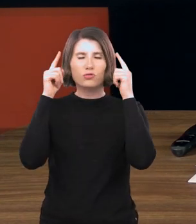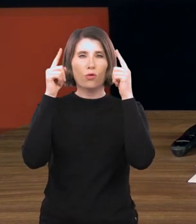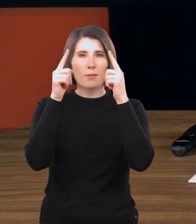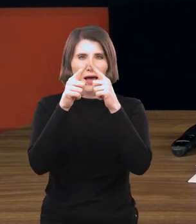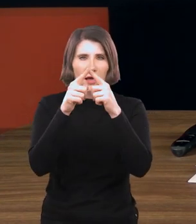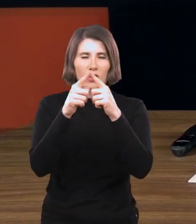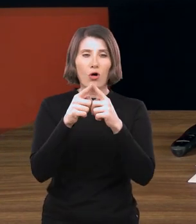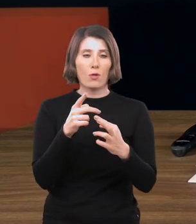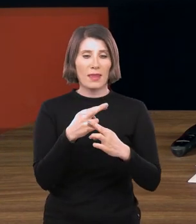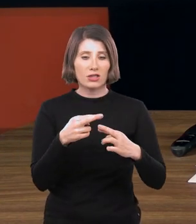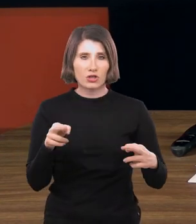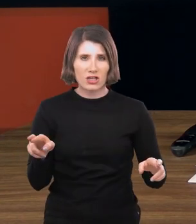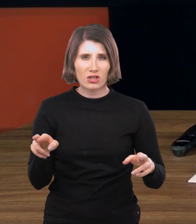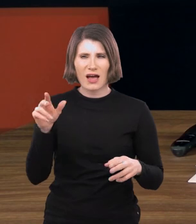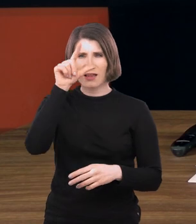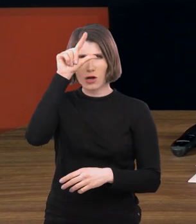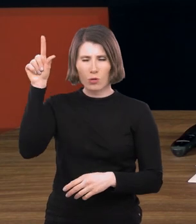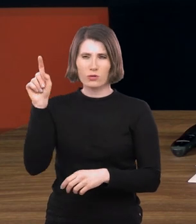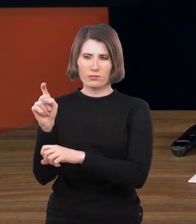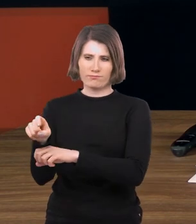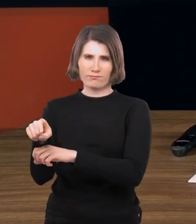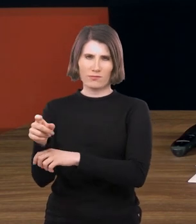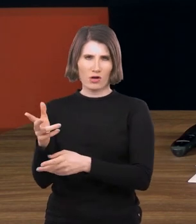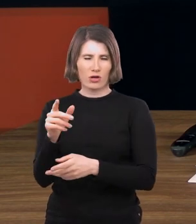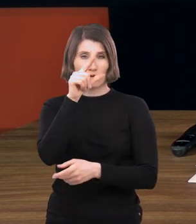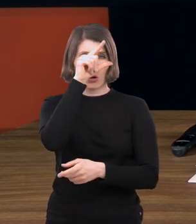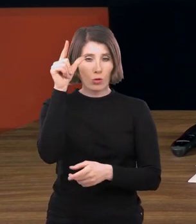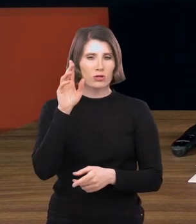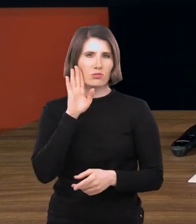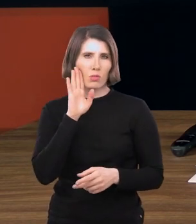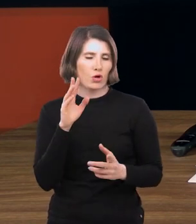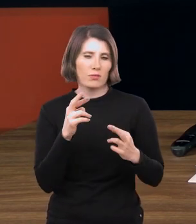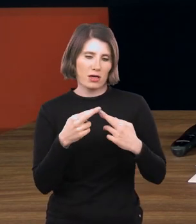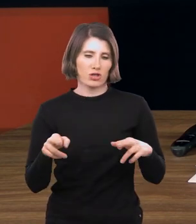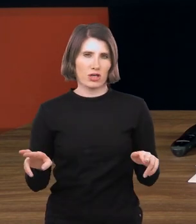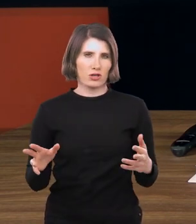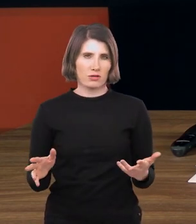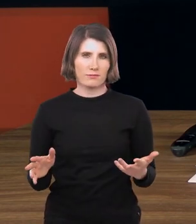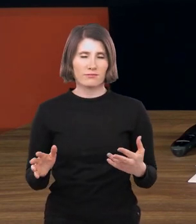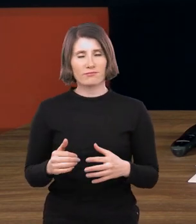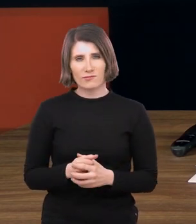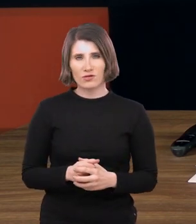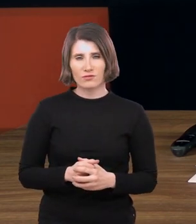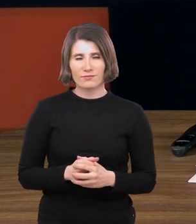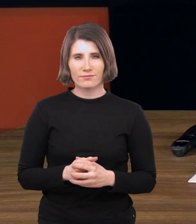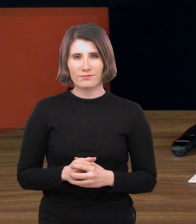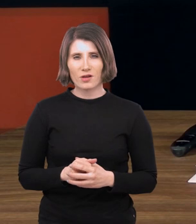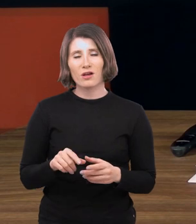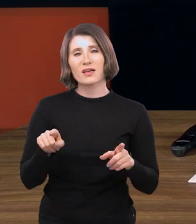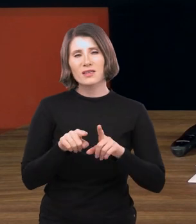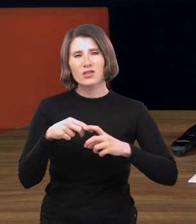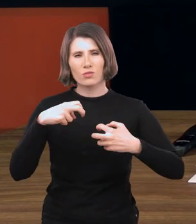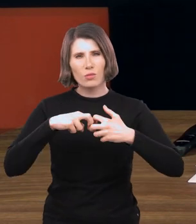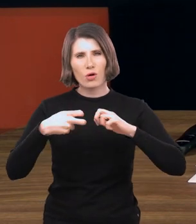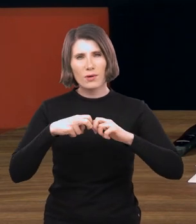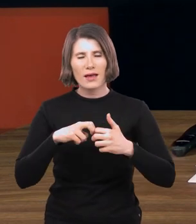skupianie przede wszystkim uwagi na rzeczach, a nie na ludziach, traktowanie ludzi jak rzeczy. Ale także